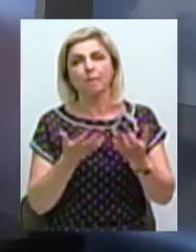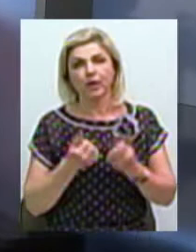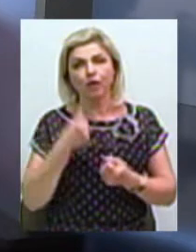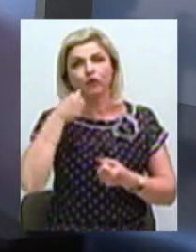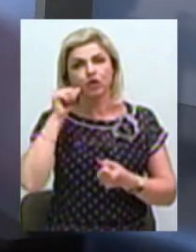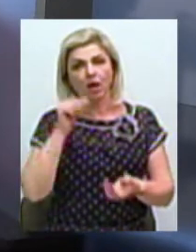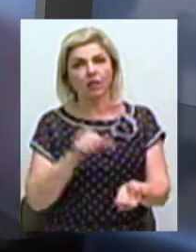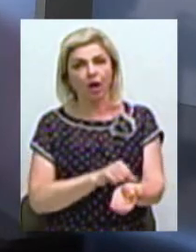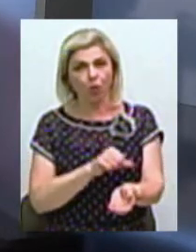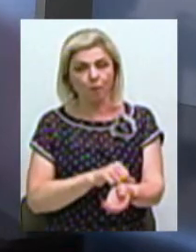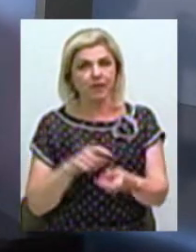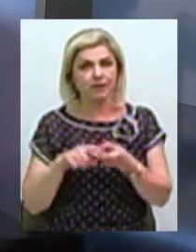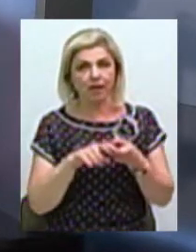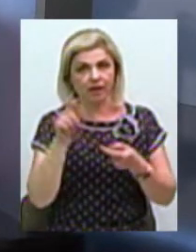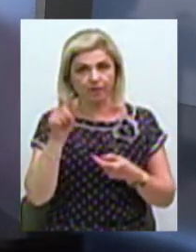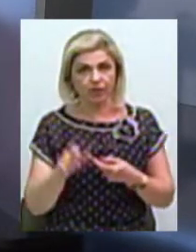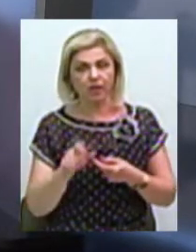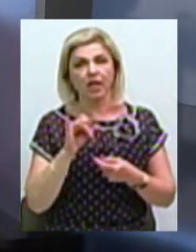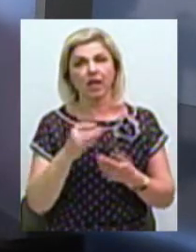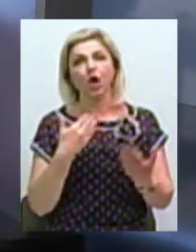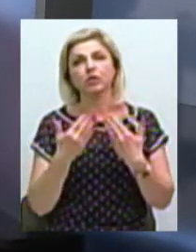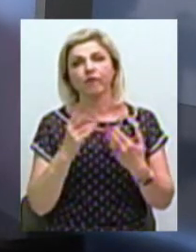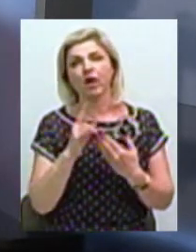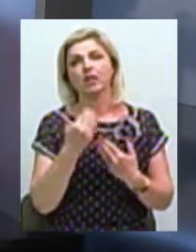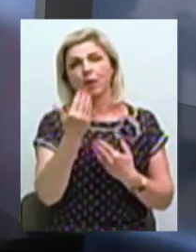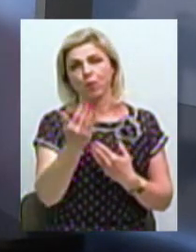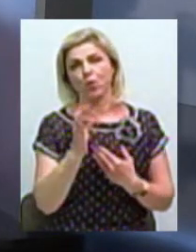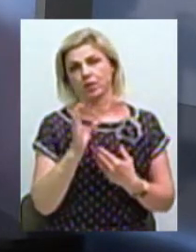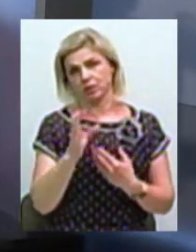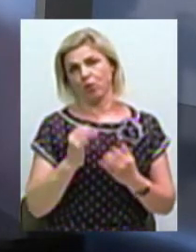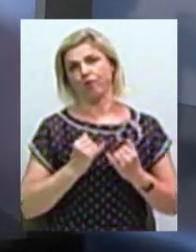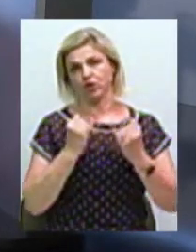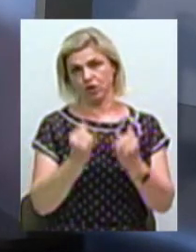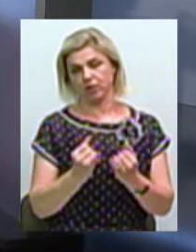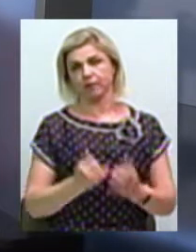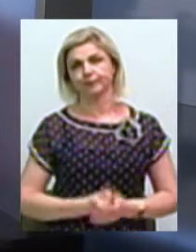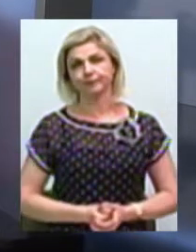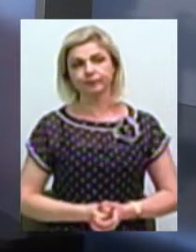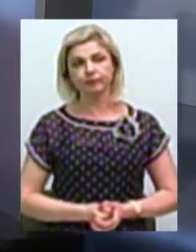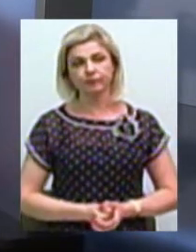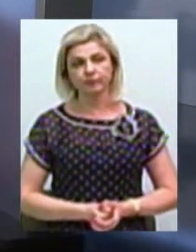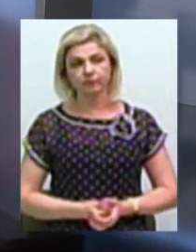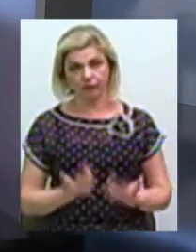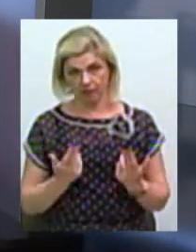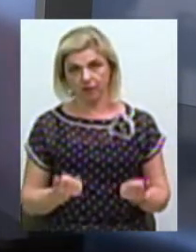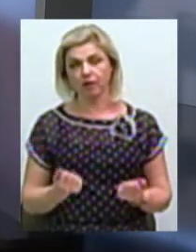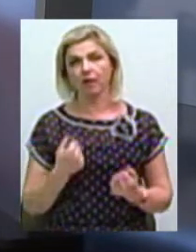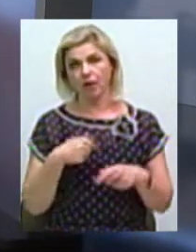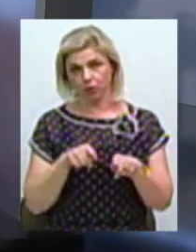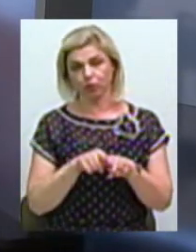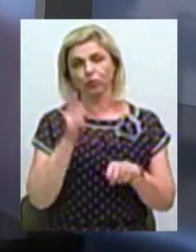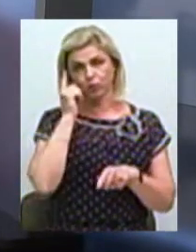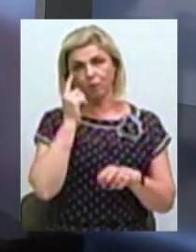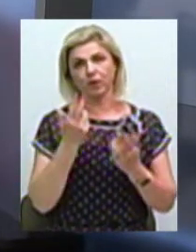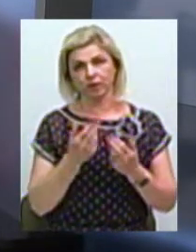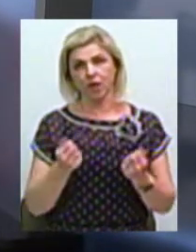вчорашнього наркозалежного та ставитись до нього із повагою? Да. Да, я тоже так готовый. Думаю.